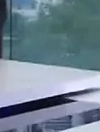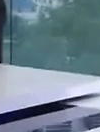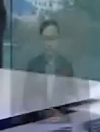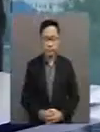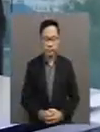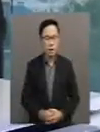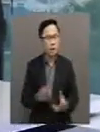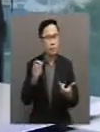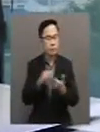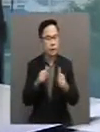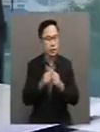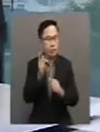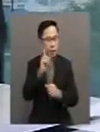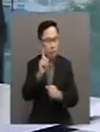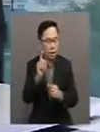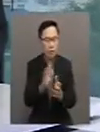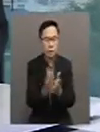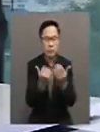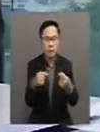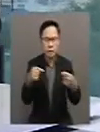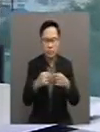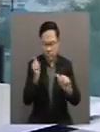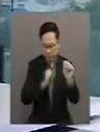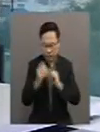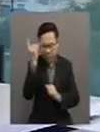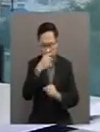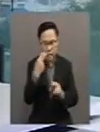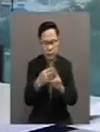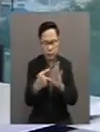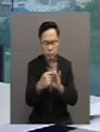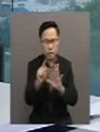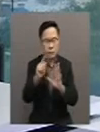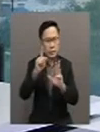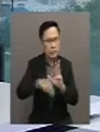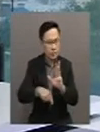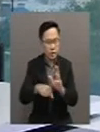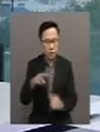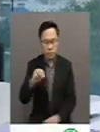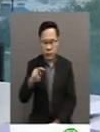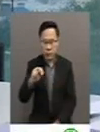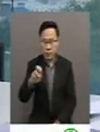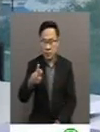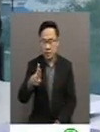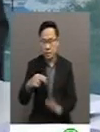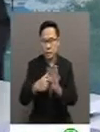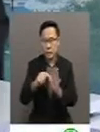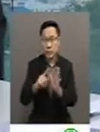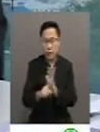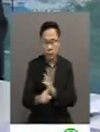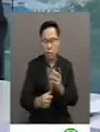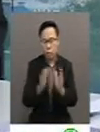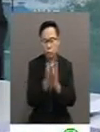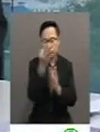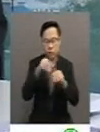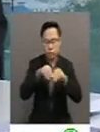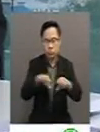กลายเป็นประเด็นขึ้นมานะคะคุณผู้ชมคะหลังจากที่ดารานักแสดงอย่างคุณเอ๋มณีรัตน์คำอ้วนออกมาโพสต์ Facebook ค่ะส่งข้อความไปถึง